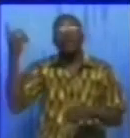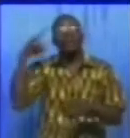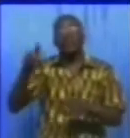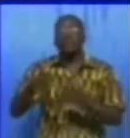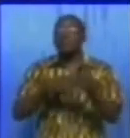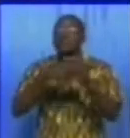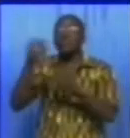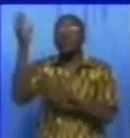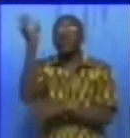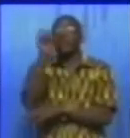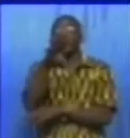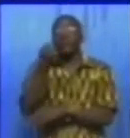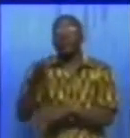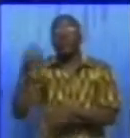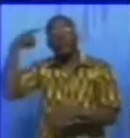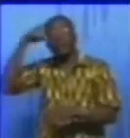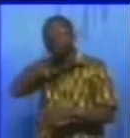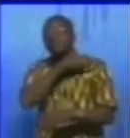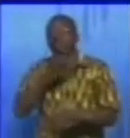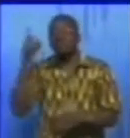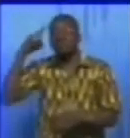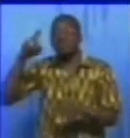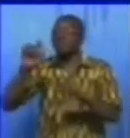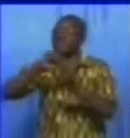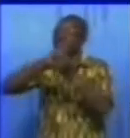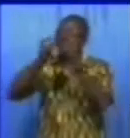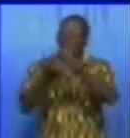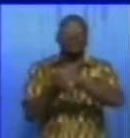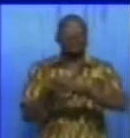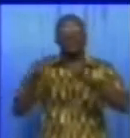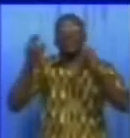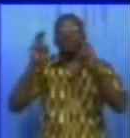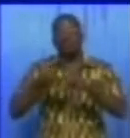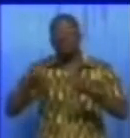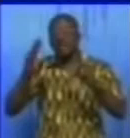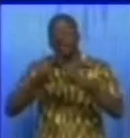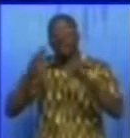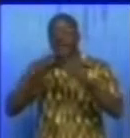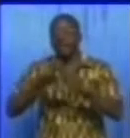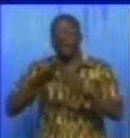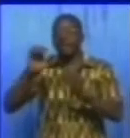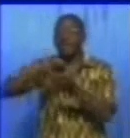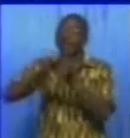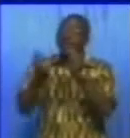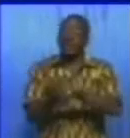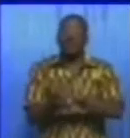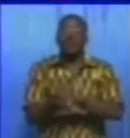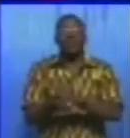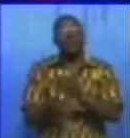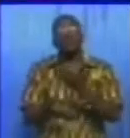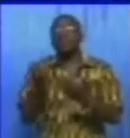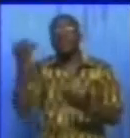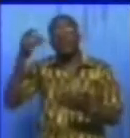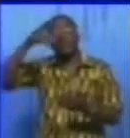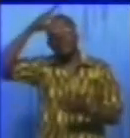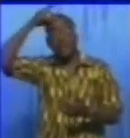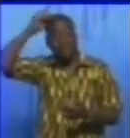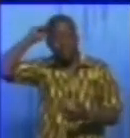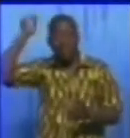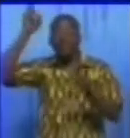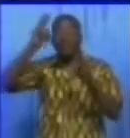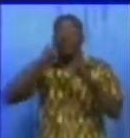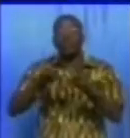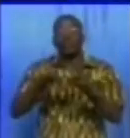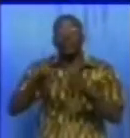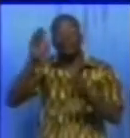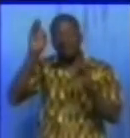facilitent la circulation. La physionomie de la ville a changé. Un changement qui fascine les Dori villois. C'est